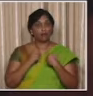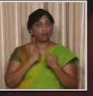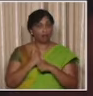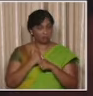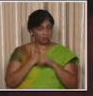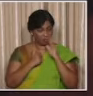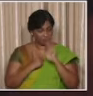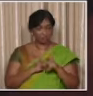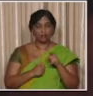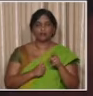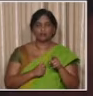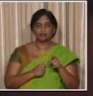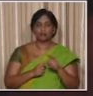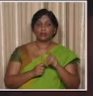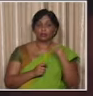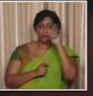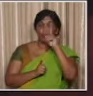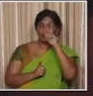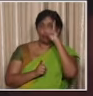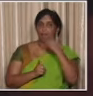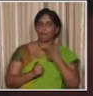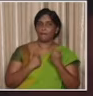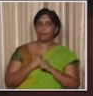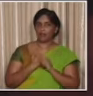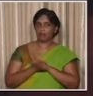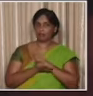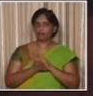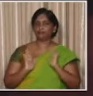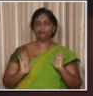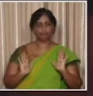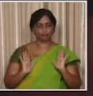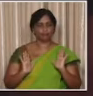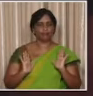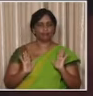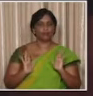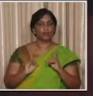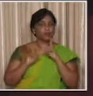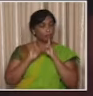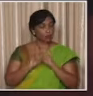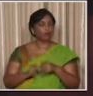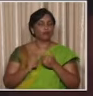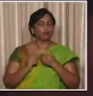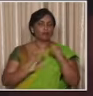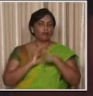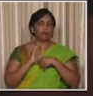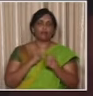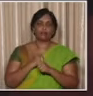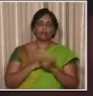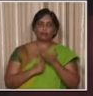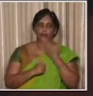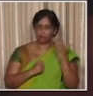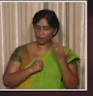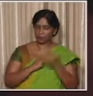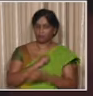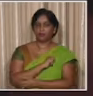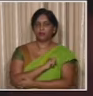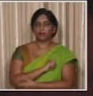නම් ඉසල අපි හැදිලා ඉන්න ඕනේ. එහෙම වුණොත් විතර රට හදන්න පුළුවන්.